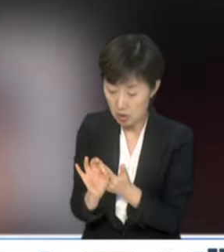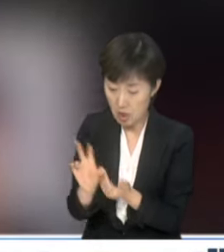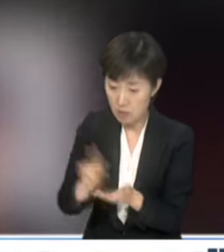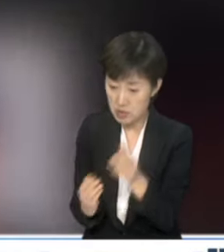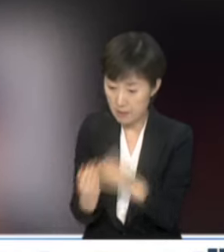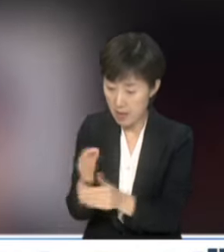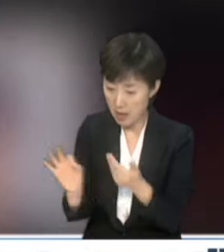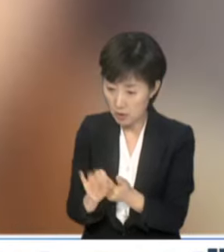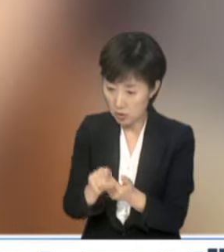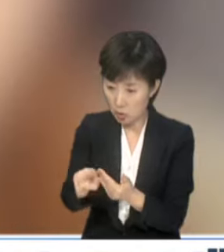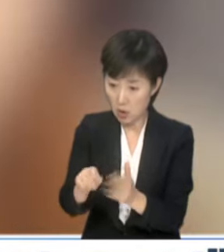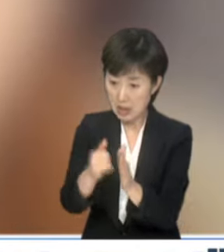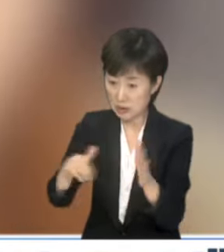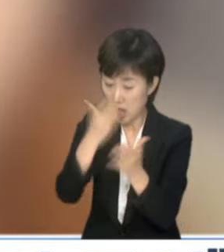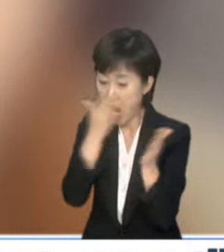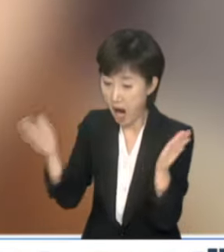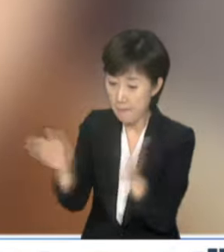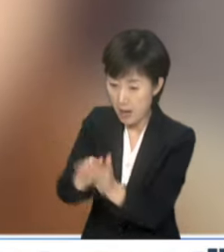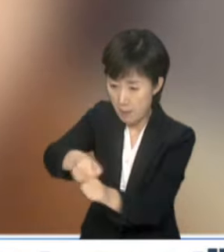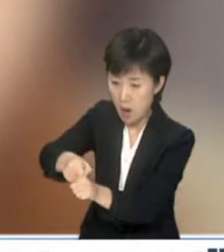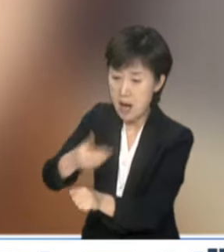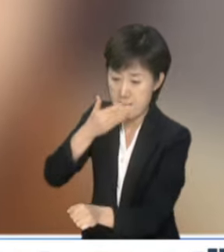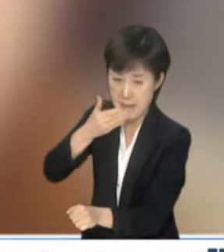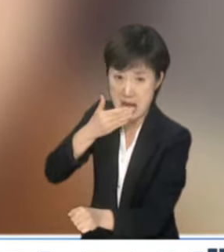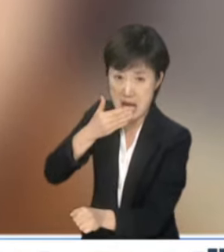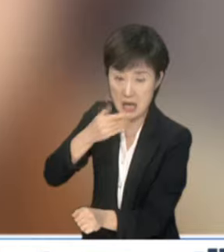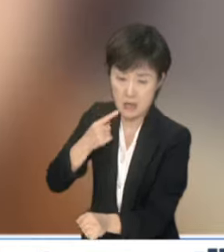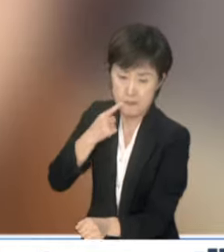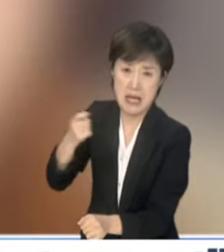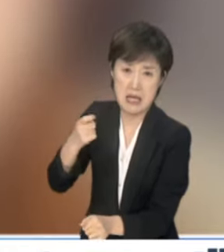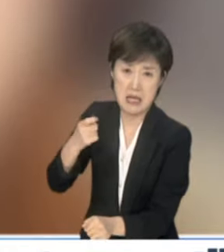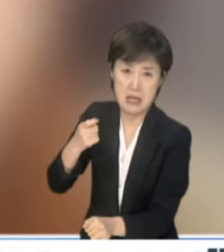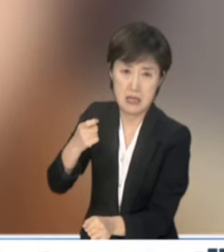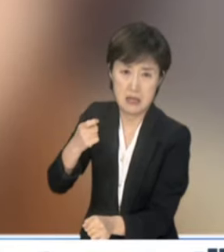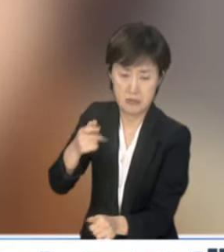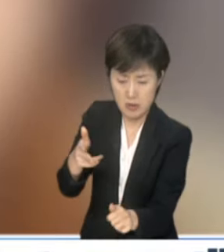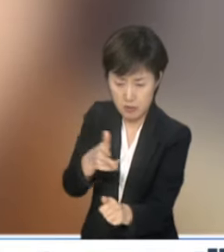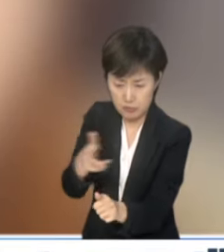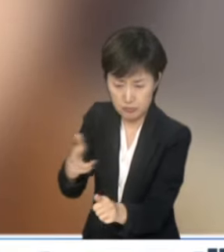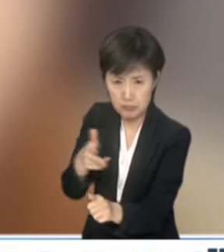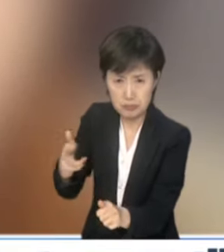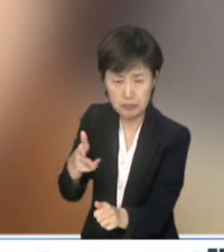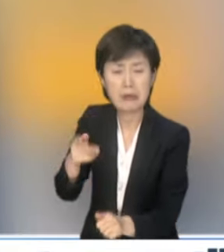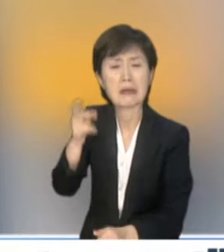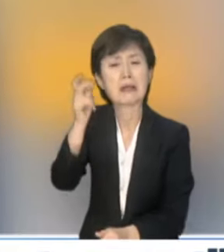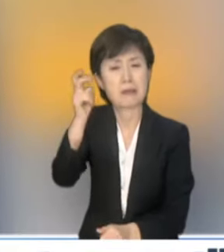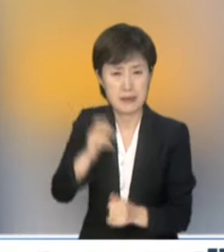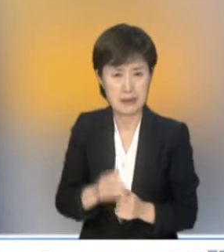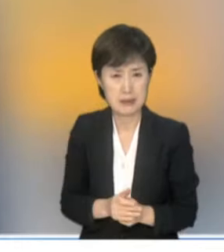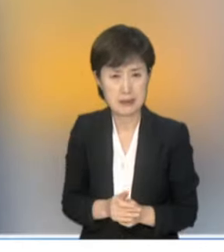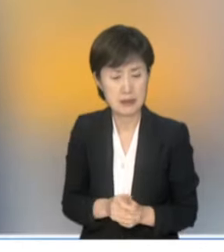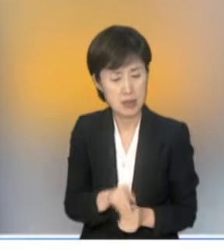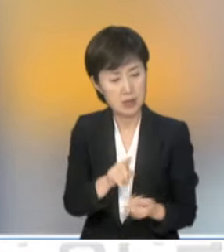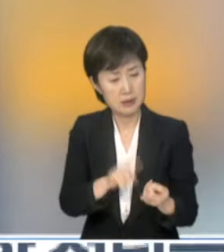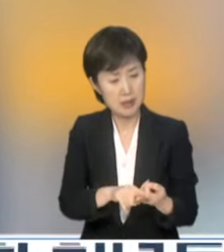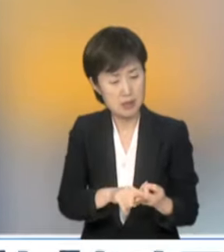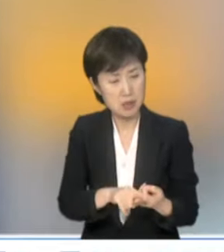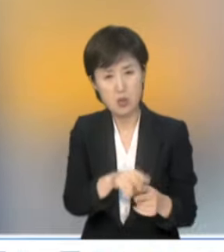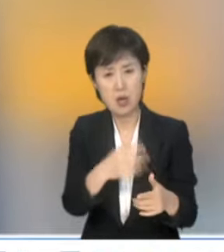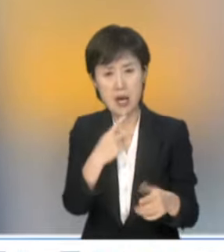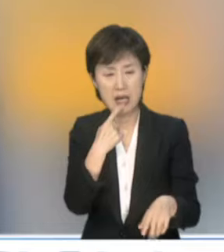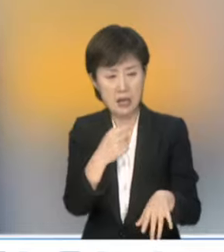때는 너의 집 가족들까지 위해를 끼칠 수 있다라는 점을 이제 마련한 것이기 때문에 굉장히 철저하고